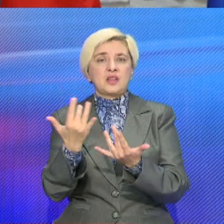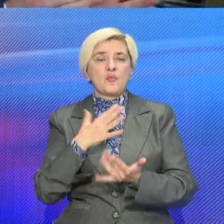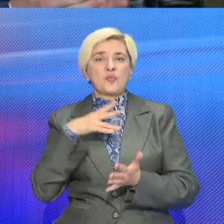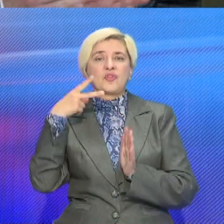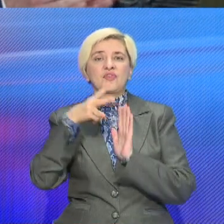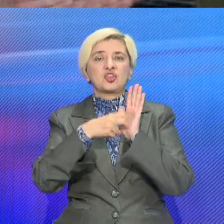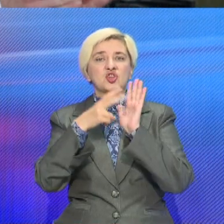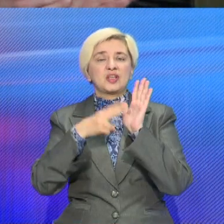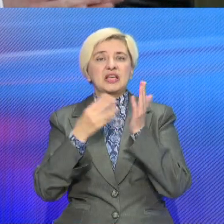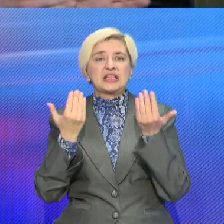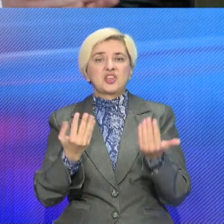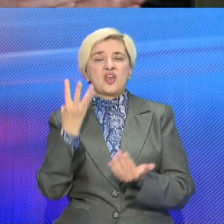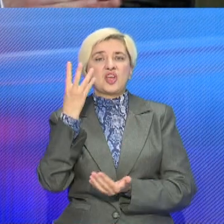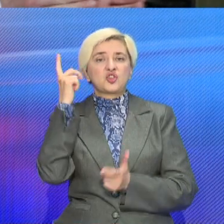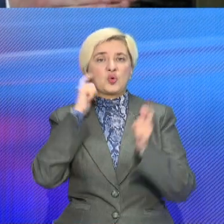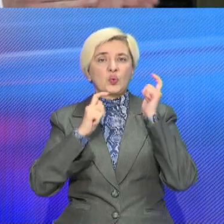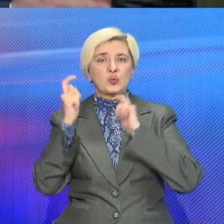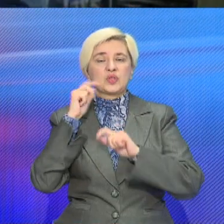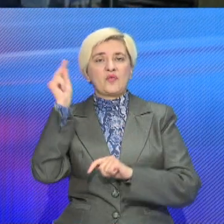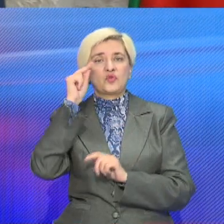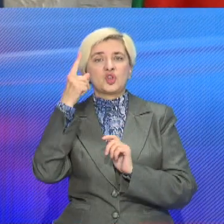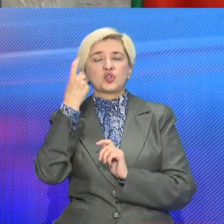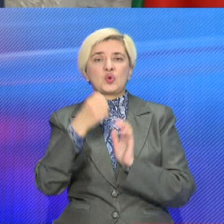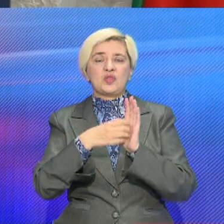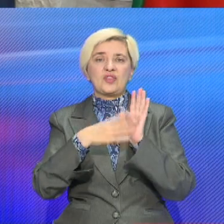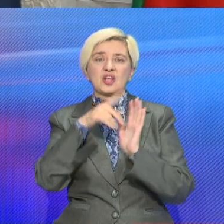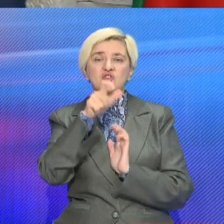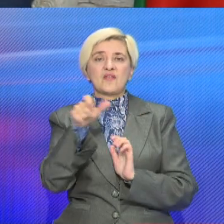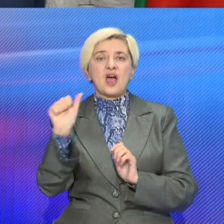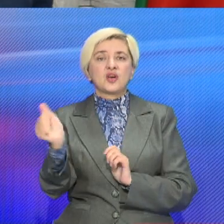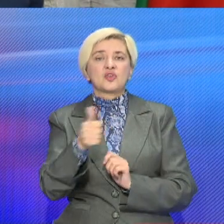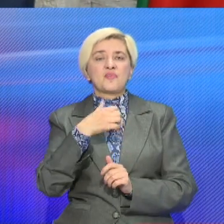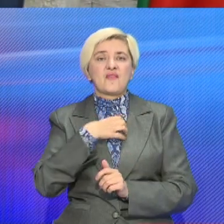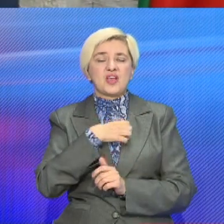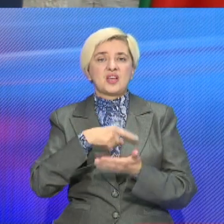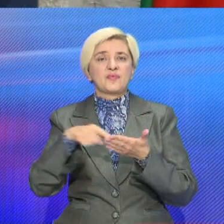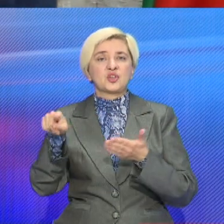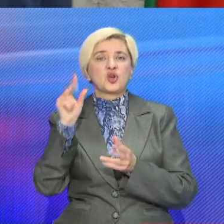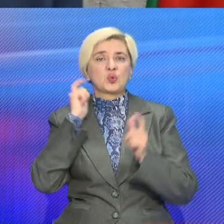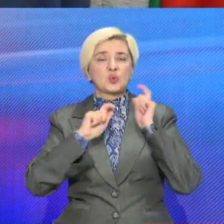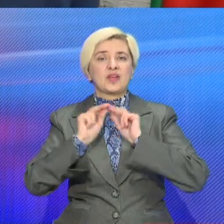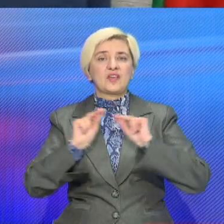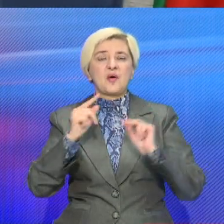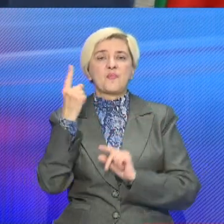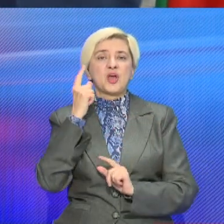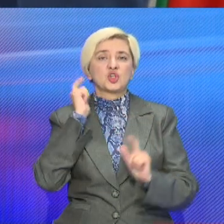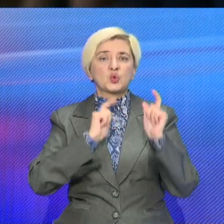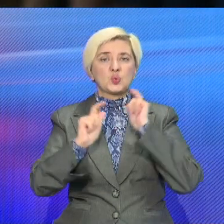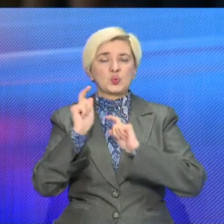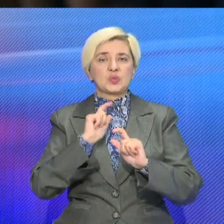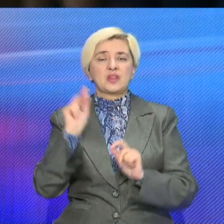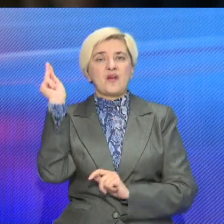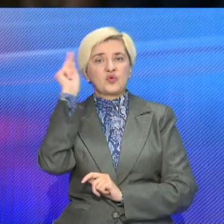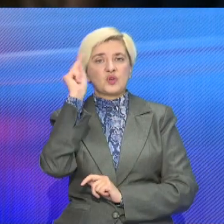2017-м. Зараз на четырех курсах учатся 119 человек. Особливо важно, отзначают студенты и выкладчики, первый курс навучания.